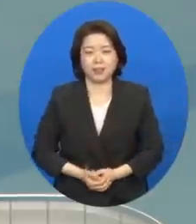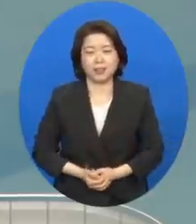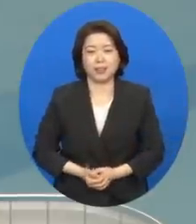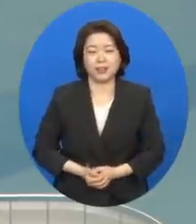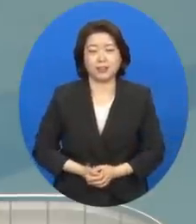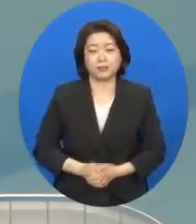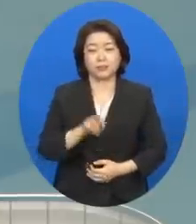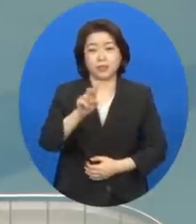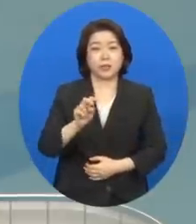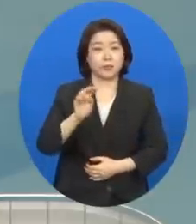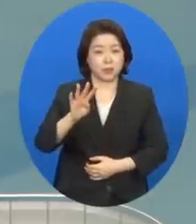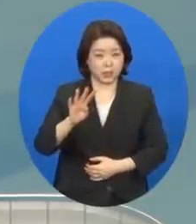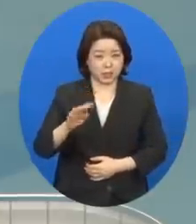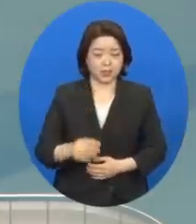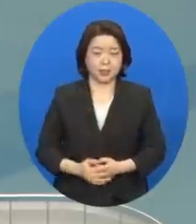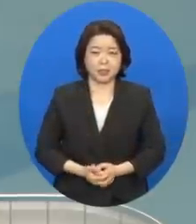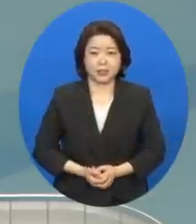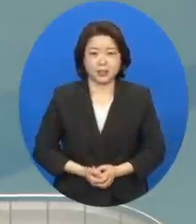되었습니다. 24절